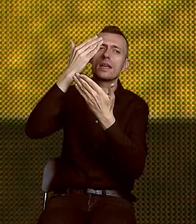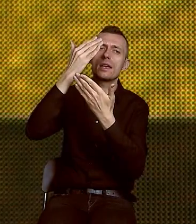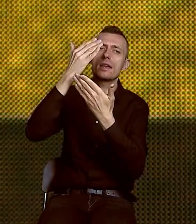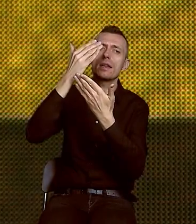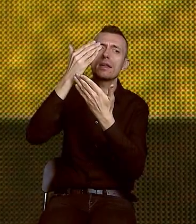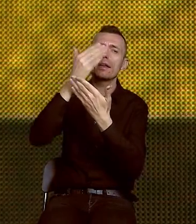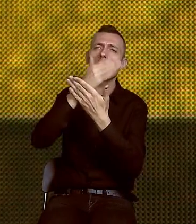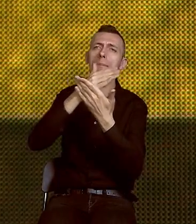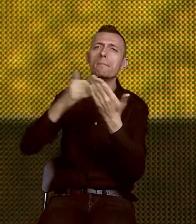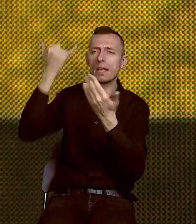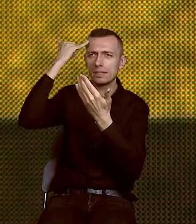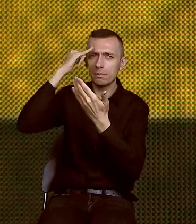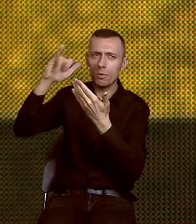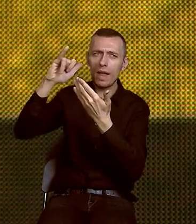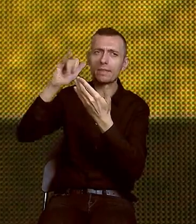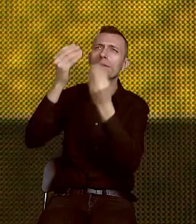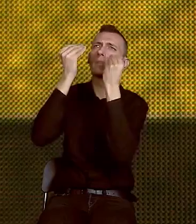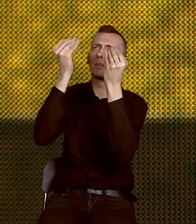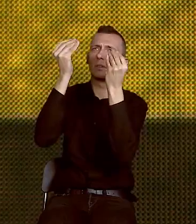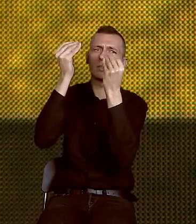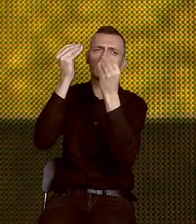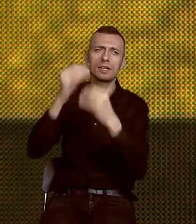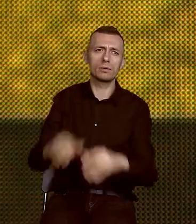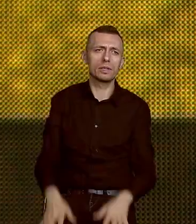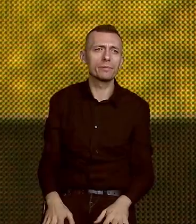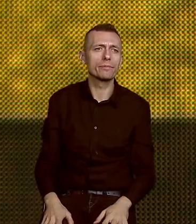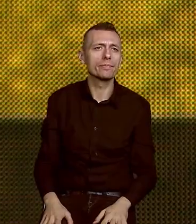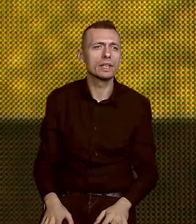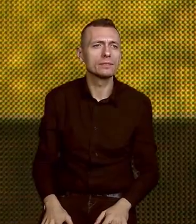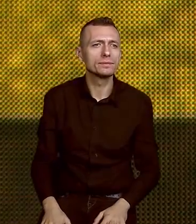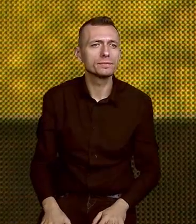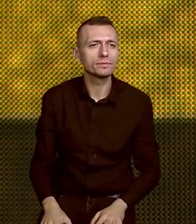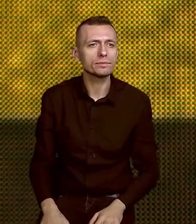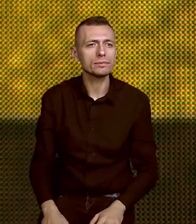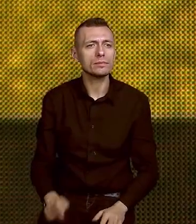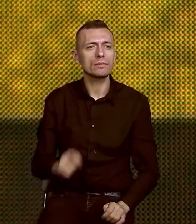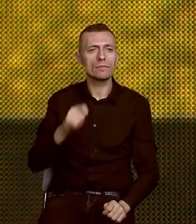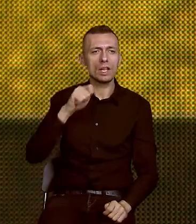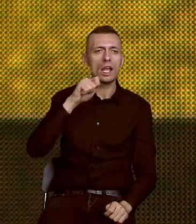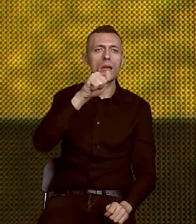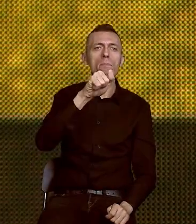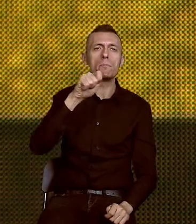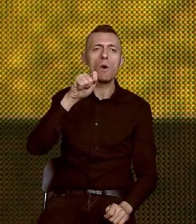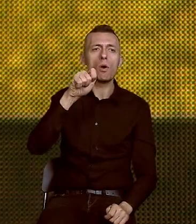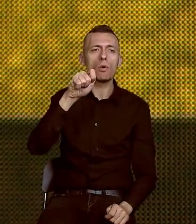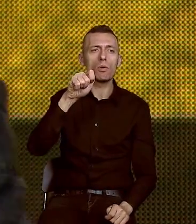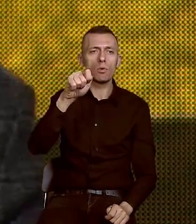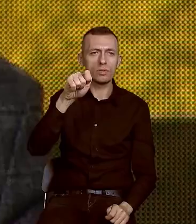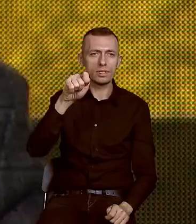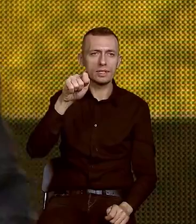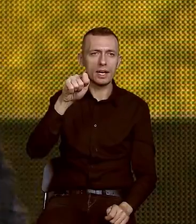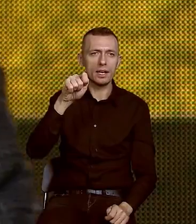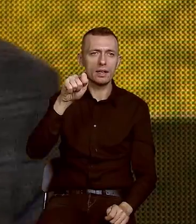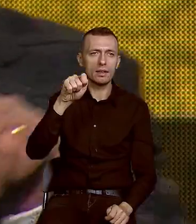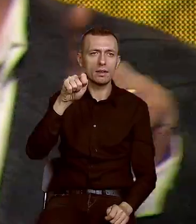Warto pamiętać też, że samo słowo, to greckie słowo w oryginale listu Jakuba, można